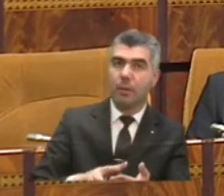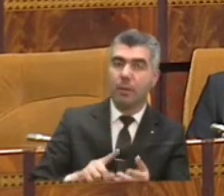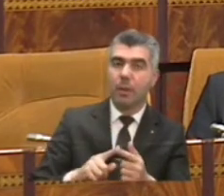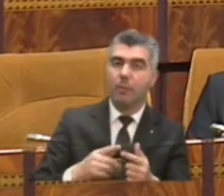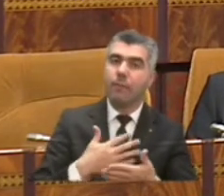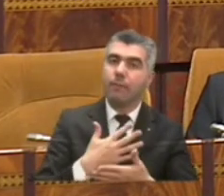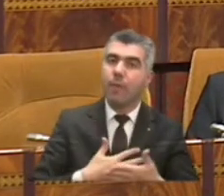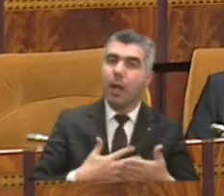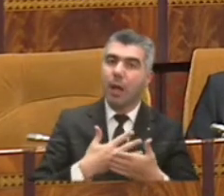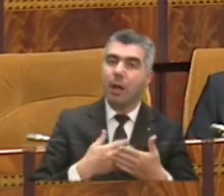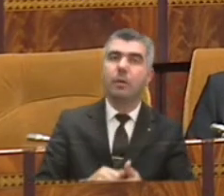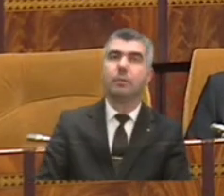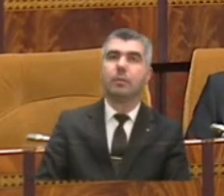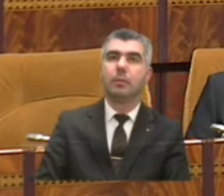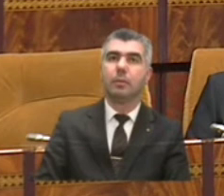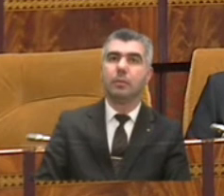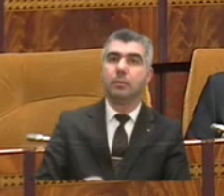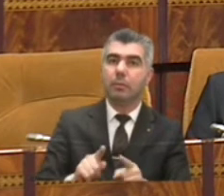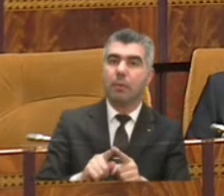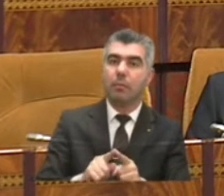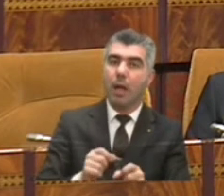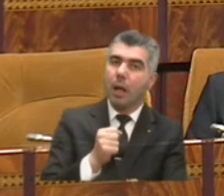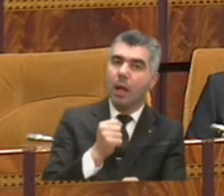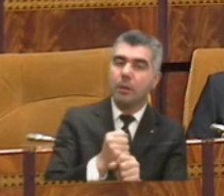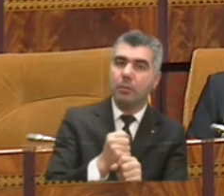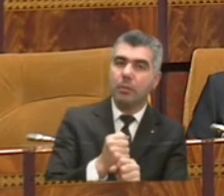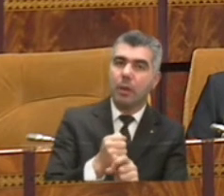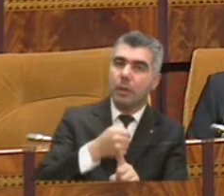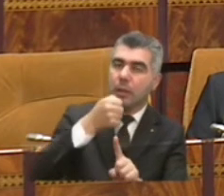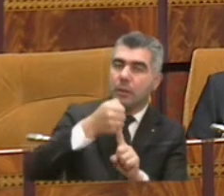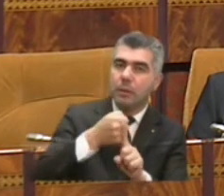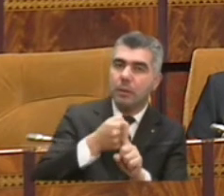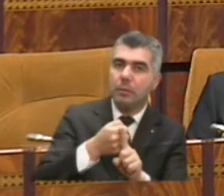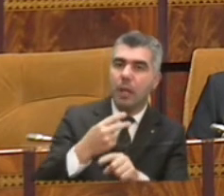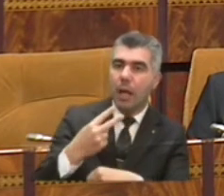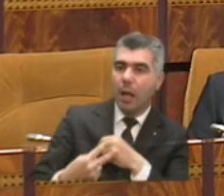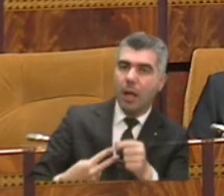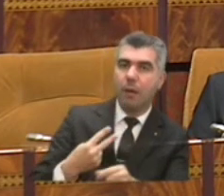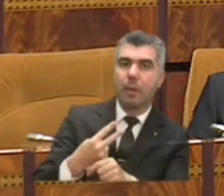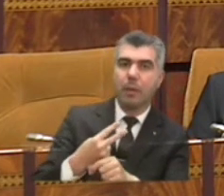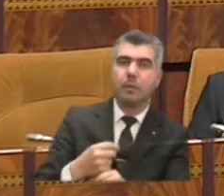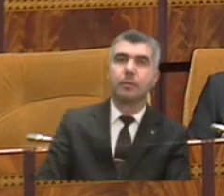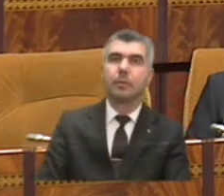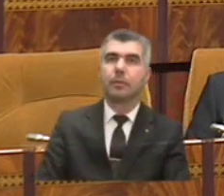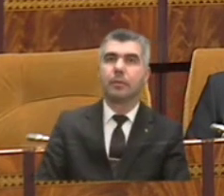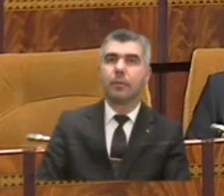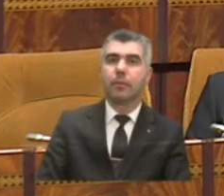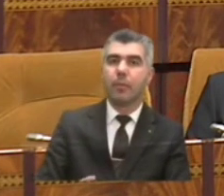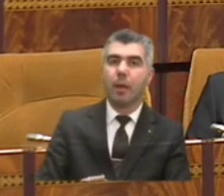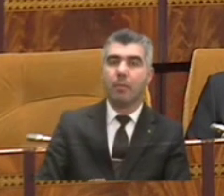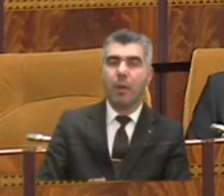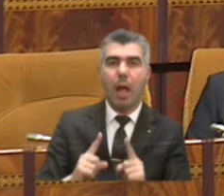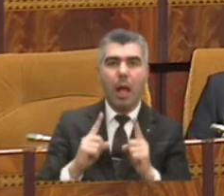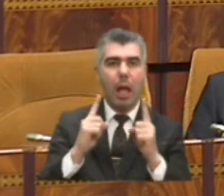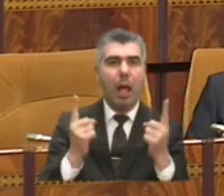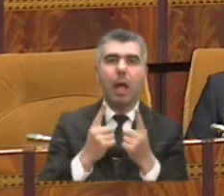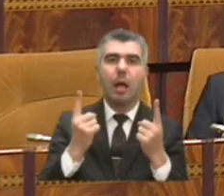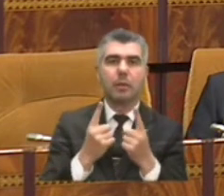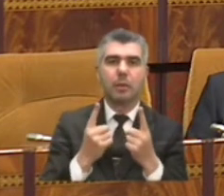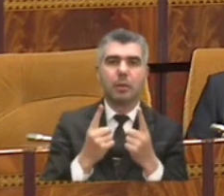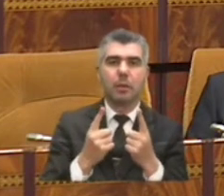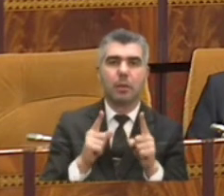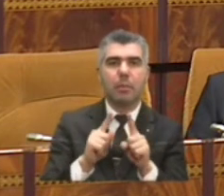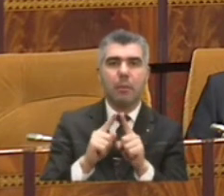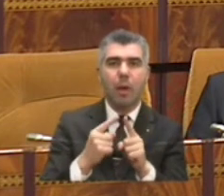ديالنا بهذا تجويد هذا العمل ديالكم خلال سنتين. طبيعي غتعرضوا انتقادات، شنو غادي